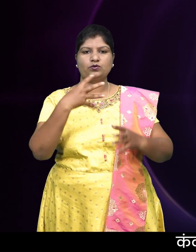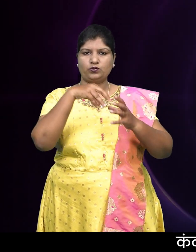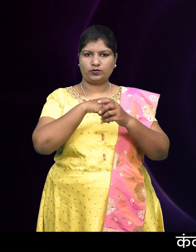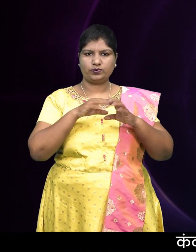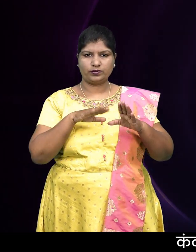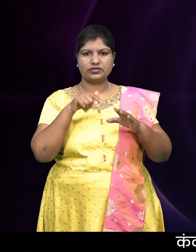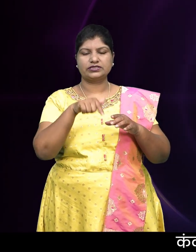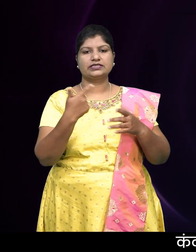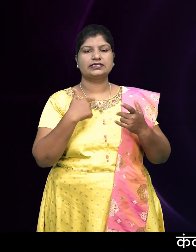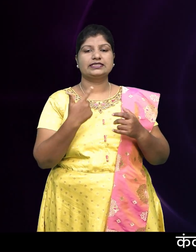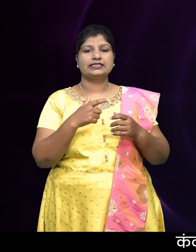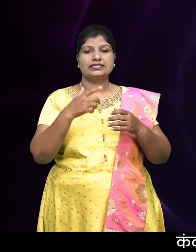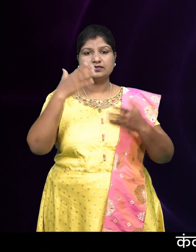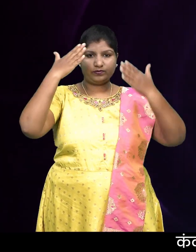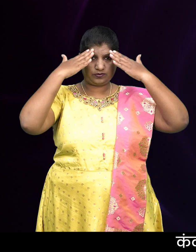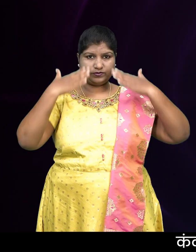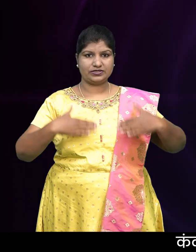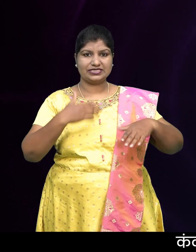करें।